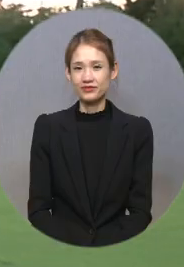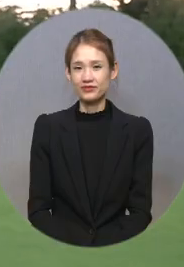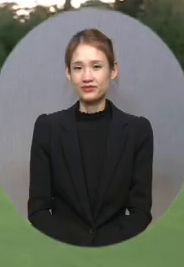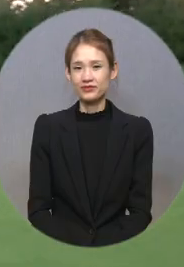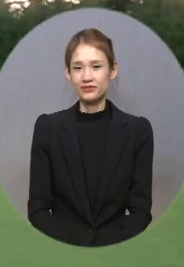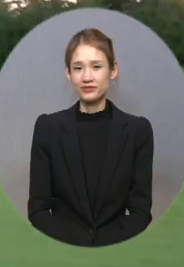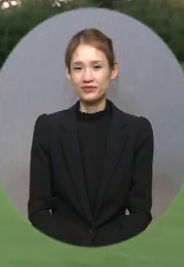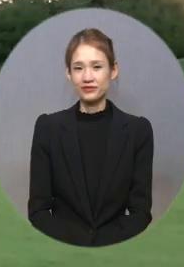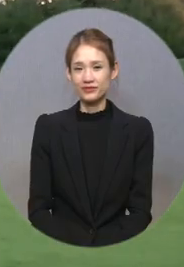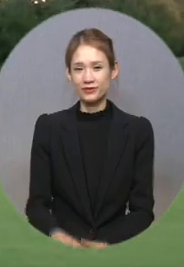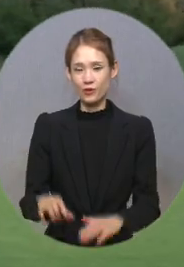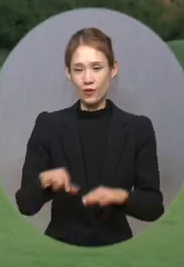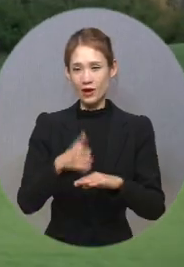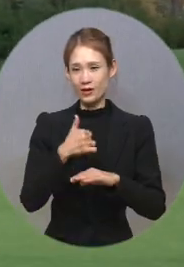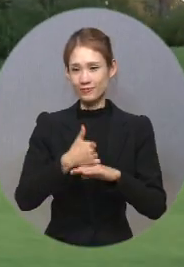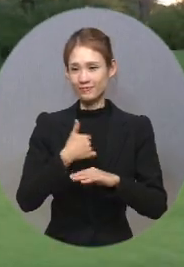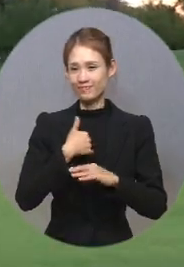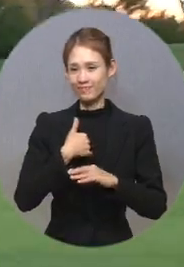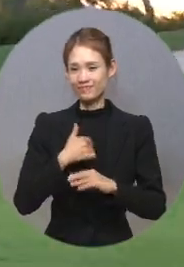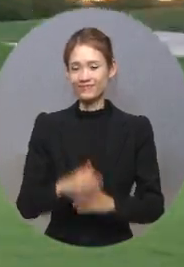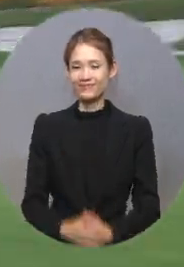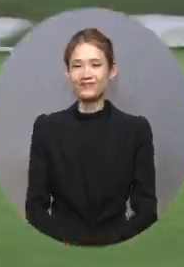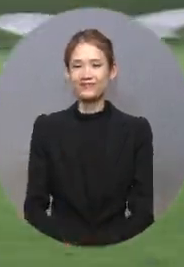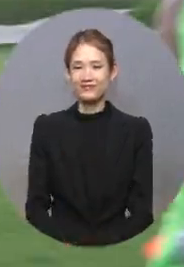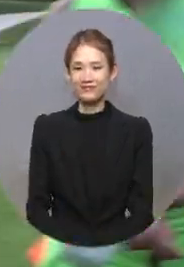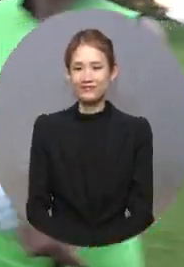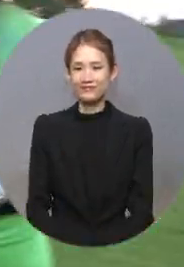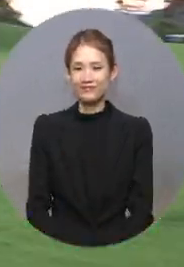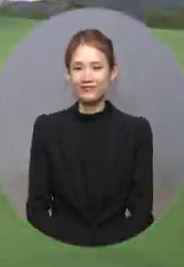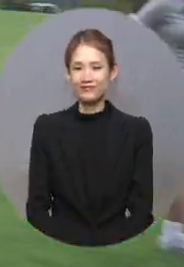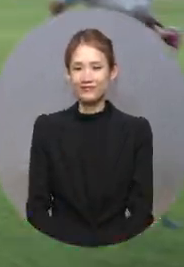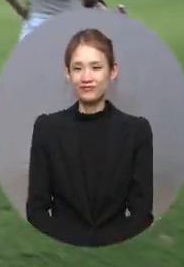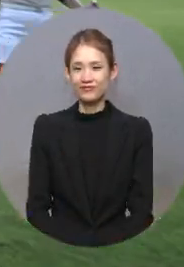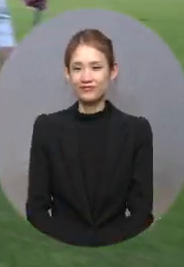될 겁니다. 그리고 여기 거리가 어떻게 돼요?